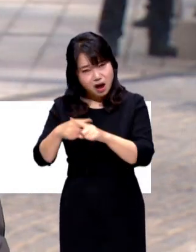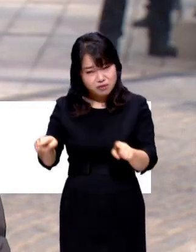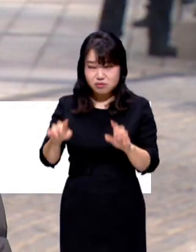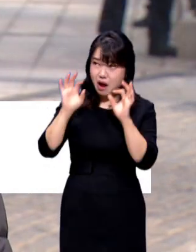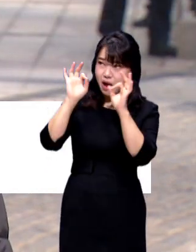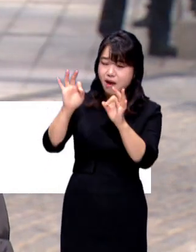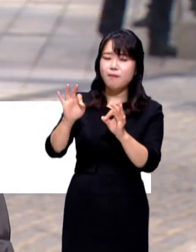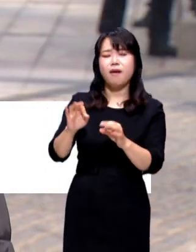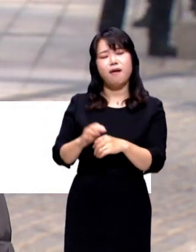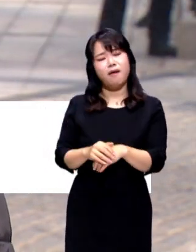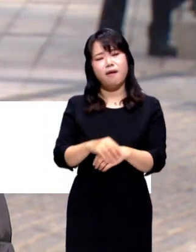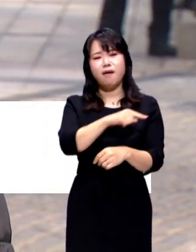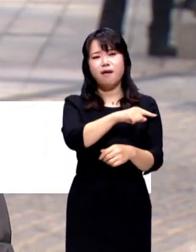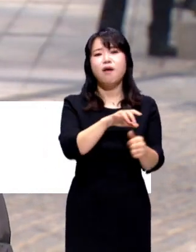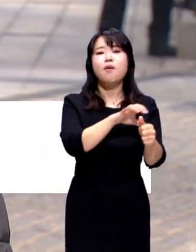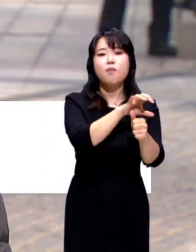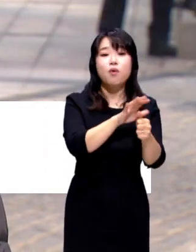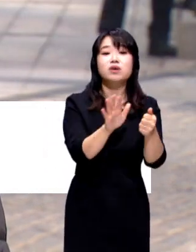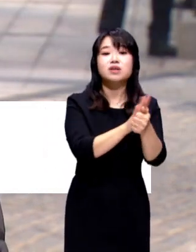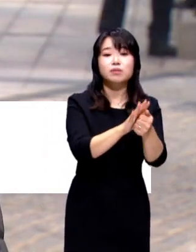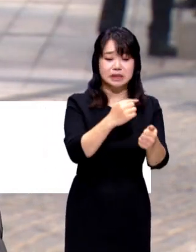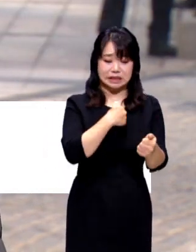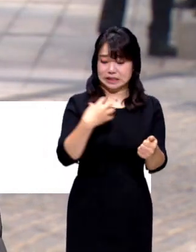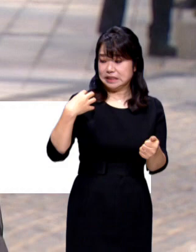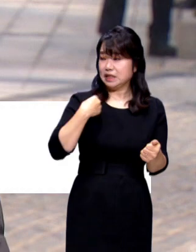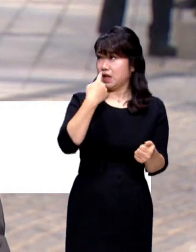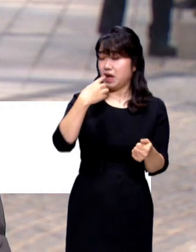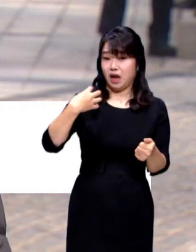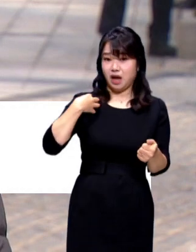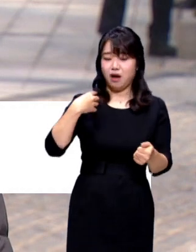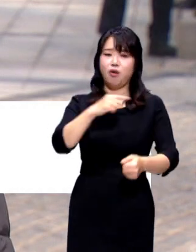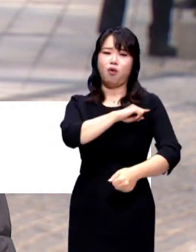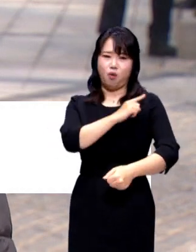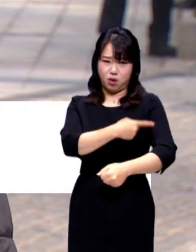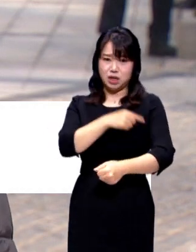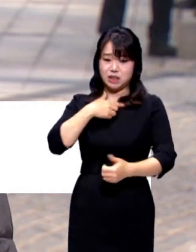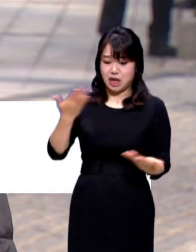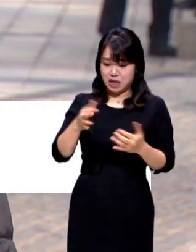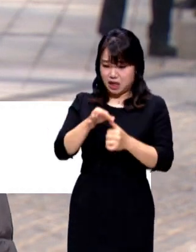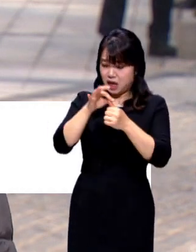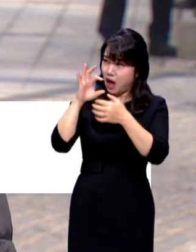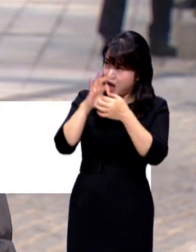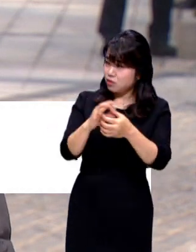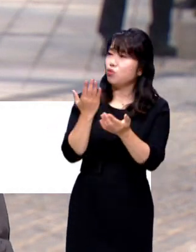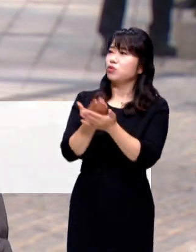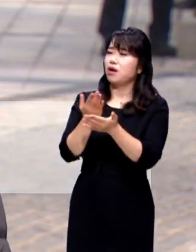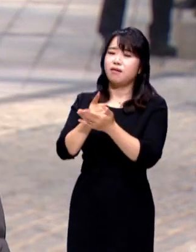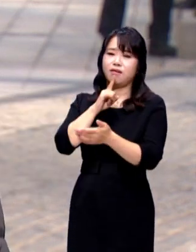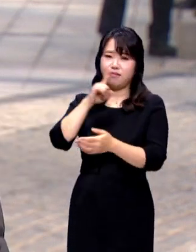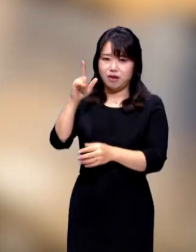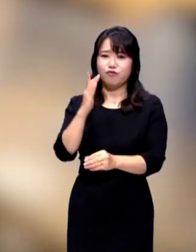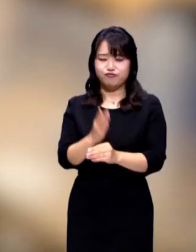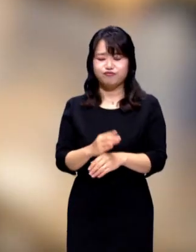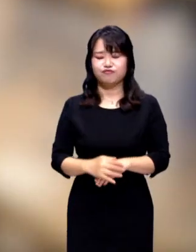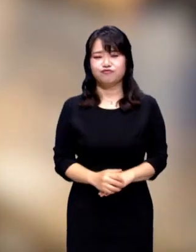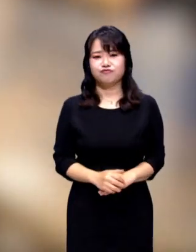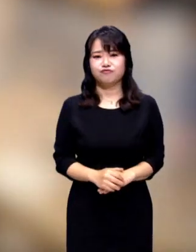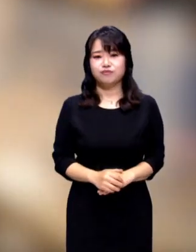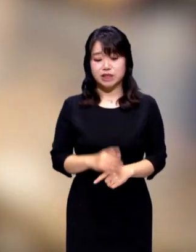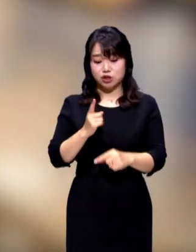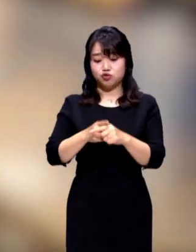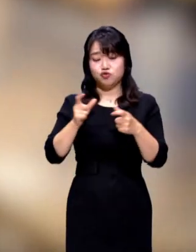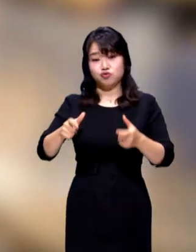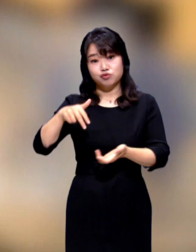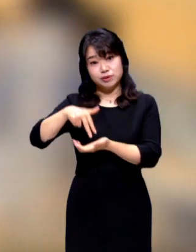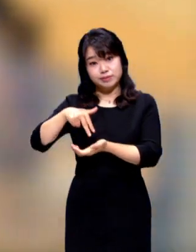저희는 이제 돌봄 서비스를 주최하는 돌봄 종사자들의 이제 고용 안전에 대해서 얘기하고 있습니다. 중구는